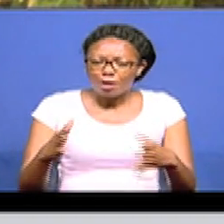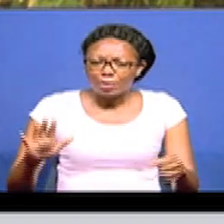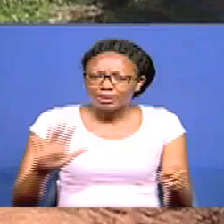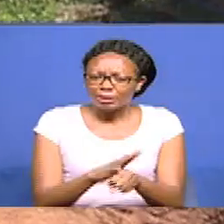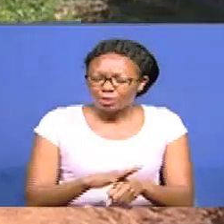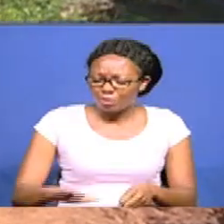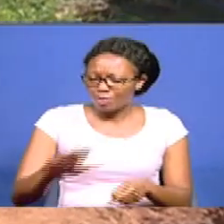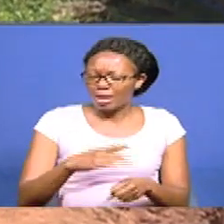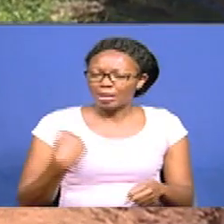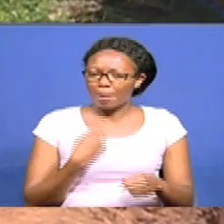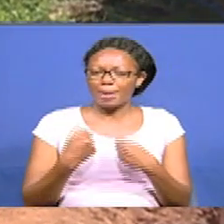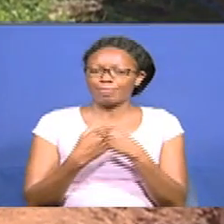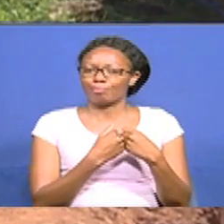lake.